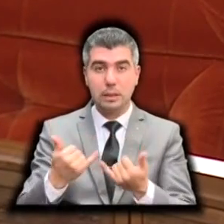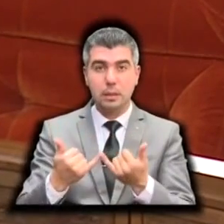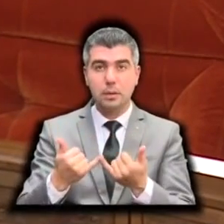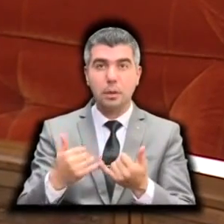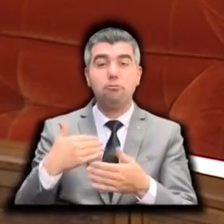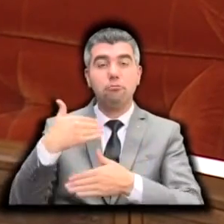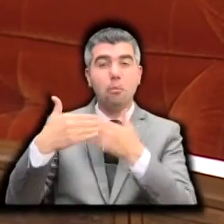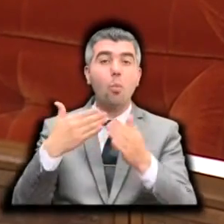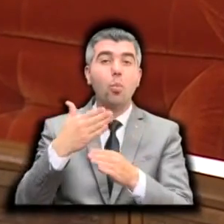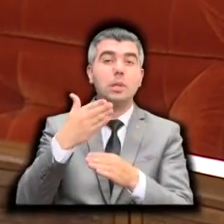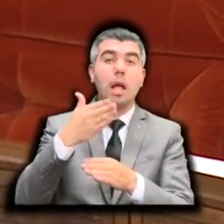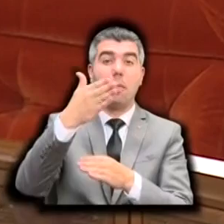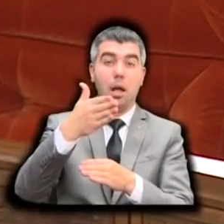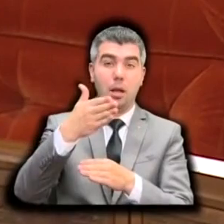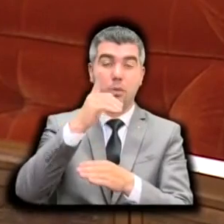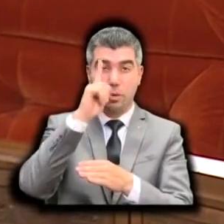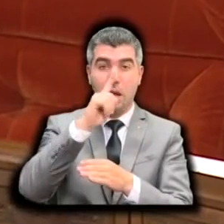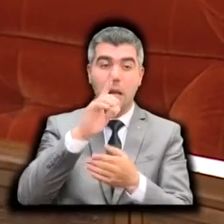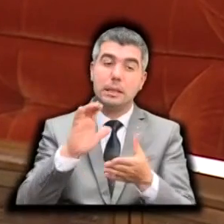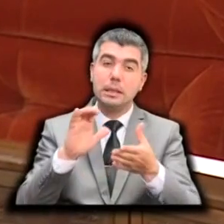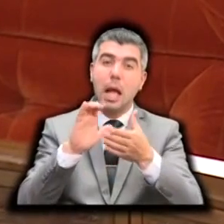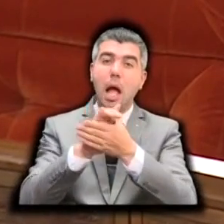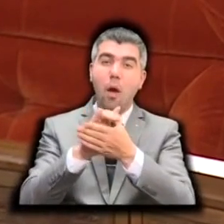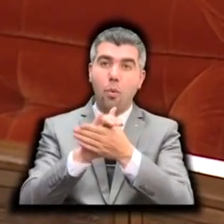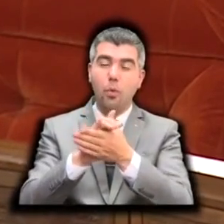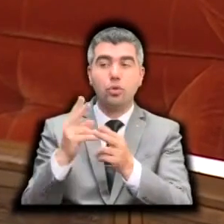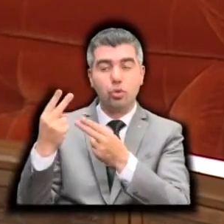كاين الاجيال اللي جايه. اذا خاصنا نتعاونوا، انا مستعد نجي